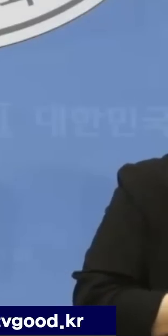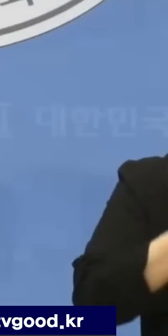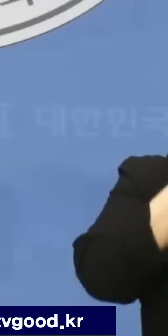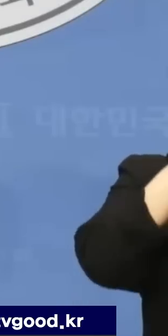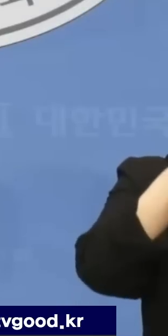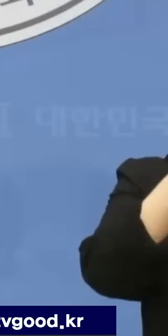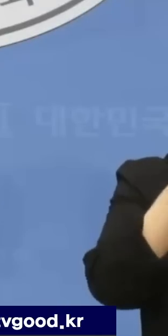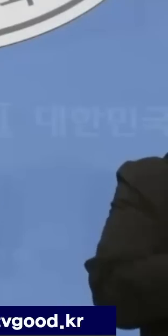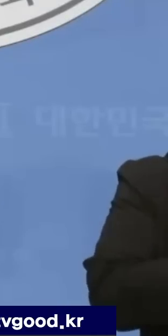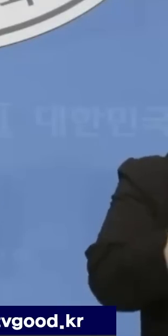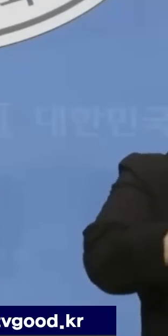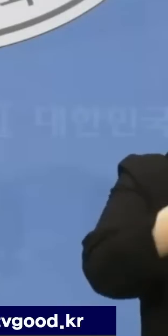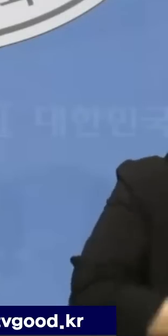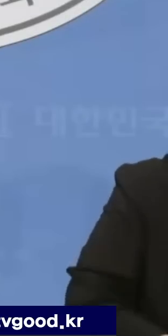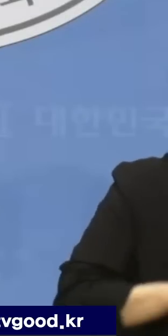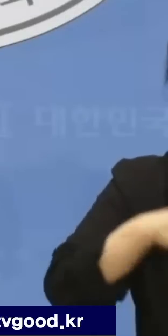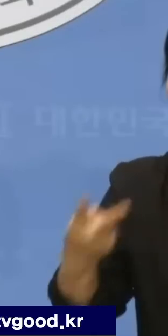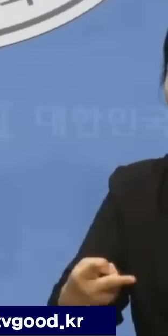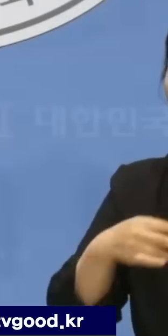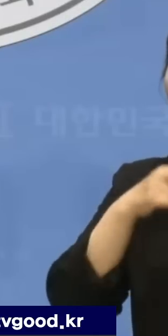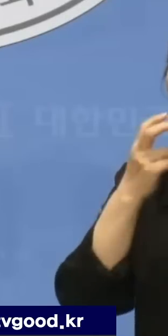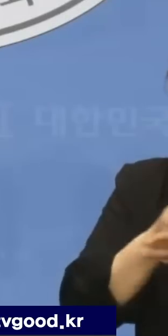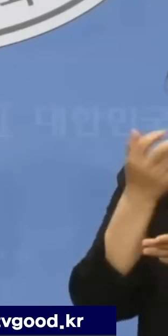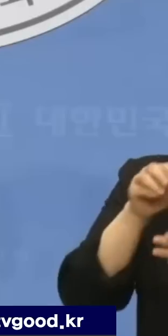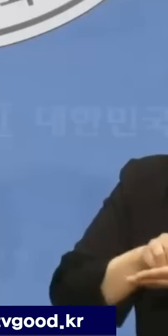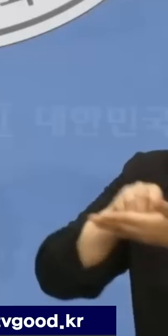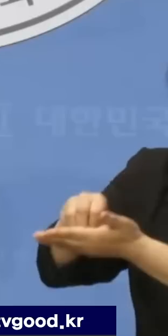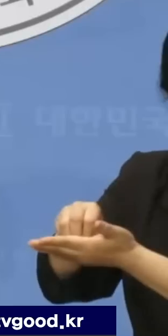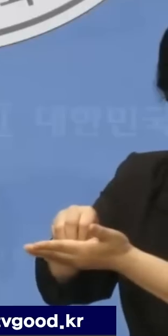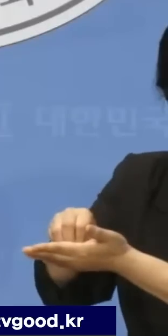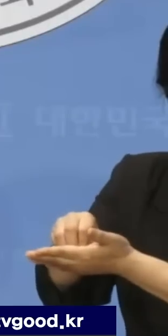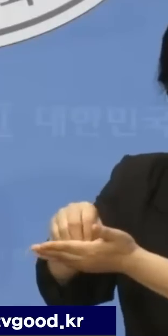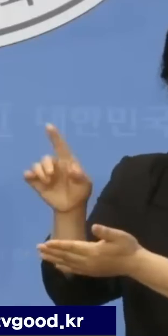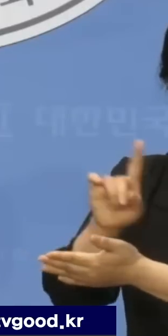전관예우이자 자신들의 치부를 가리는 몸부림입니다